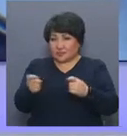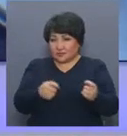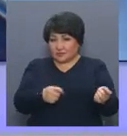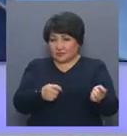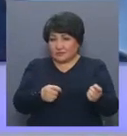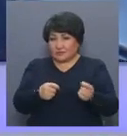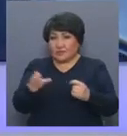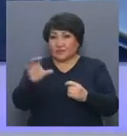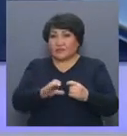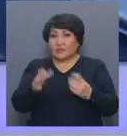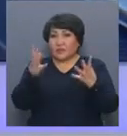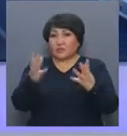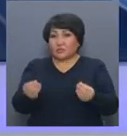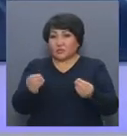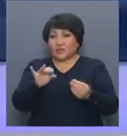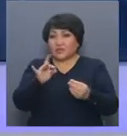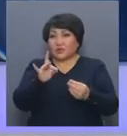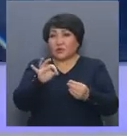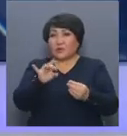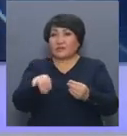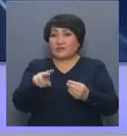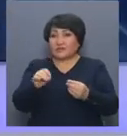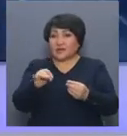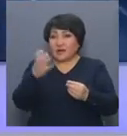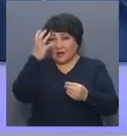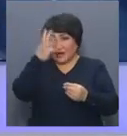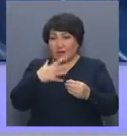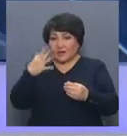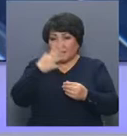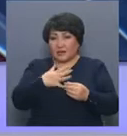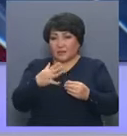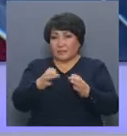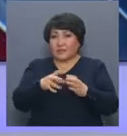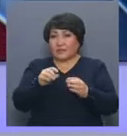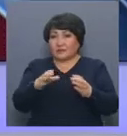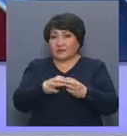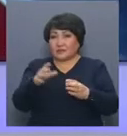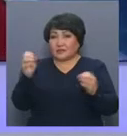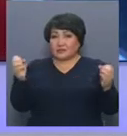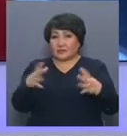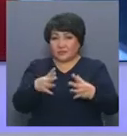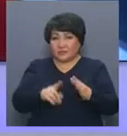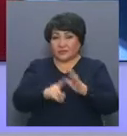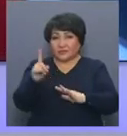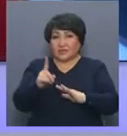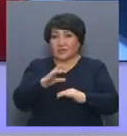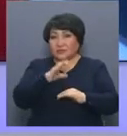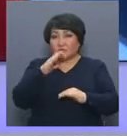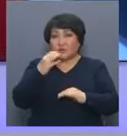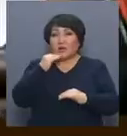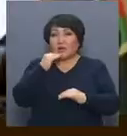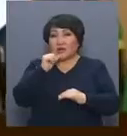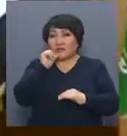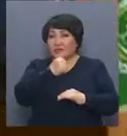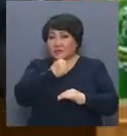Сәрсенбі күні Иорданияда Араб елдері лигасының саммиті басталды. Ұйымға Солтүстік Африка мен Қиыр Шығыстың 21 мемлекеті